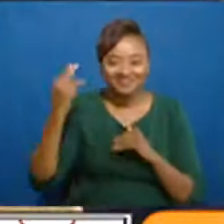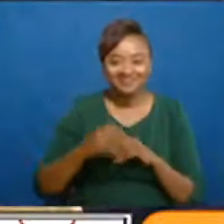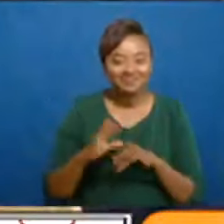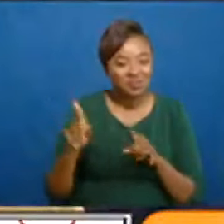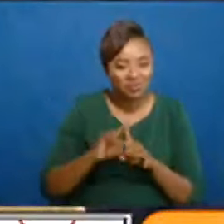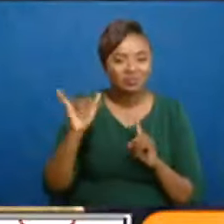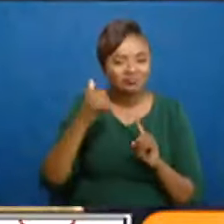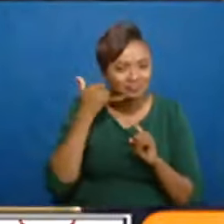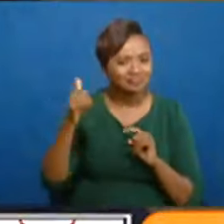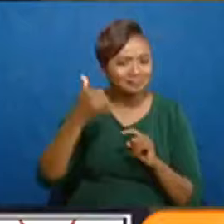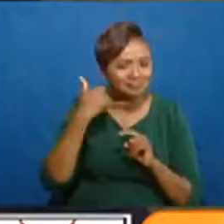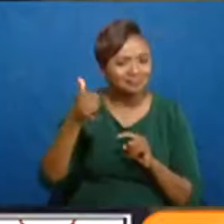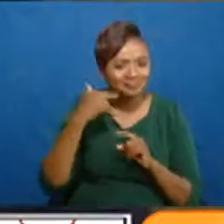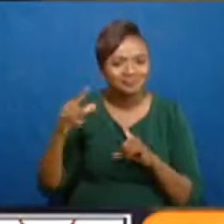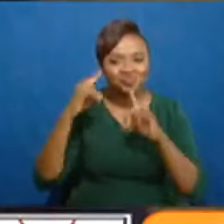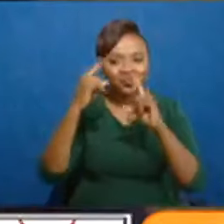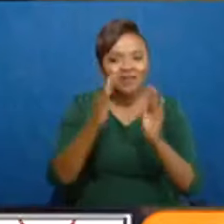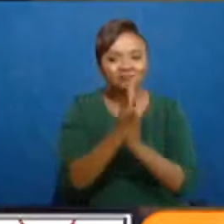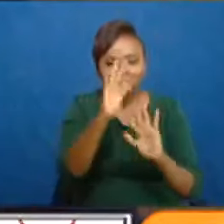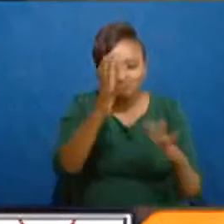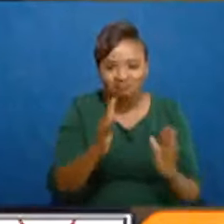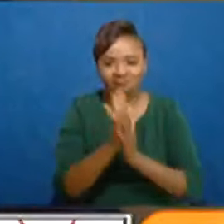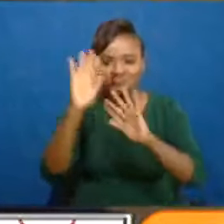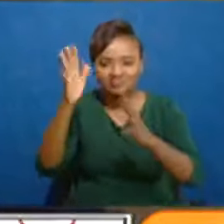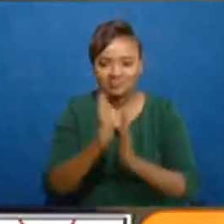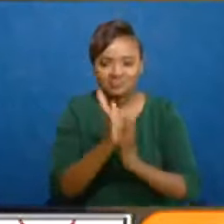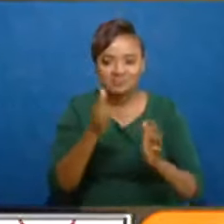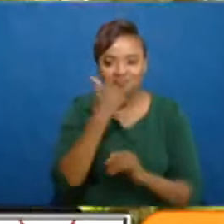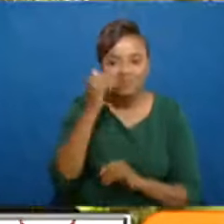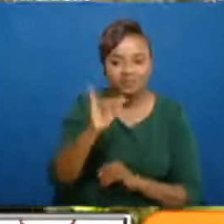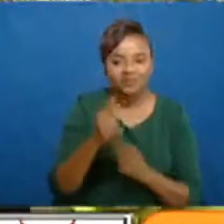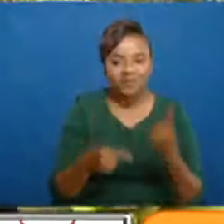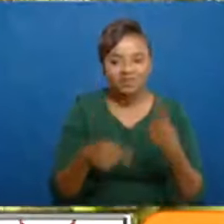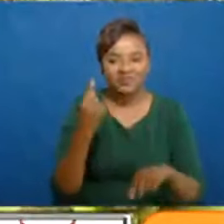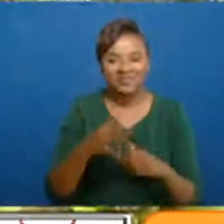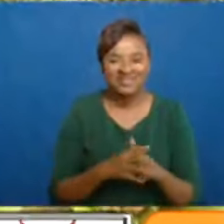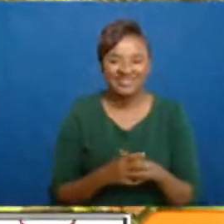simu za kuwapongeza kutoka kwa marafiki kwa ushindi huo mnono.